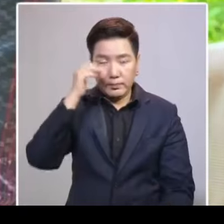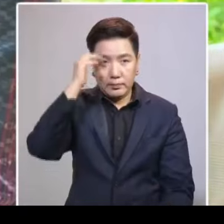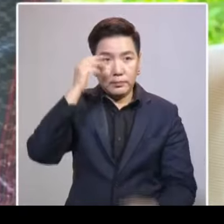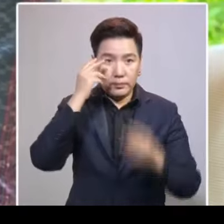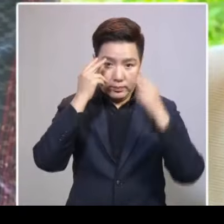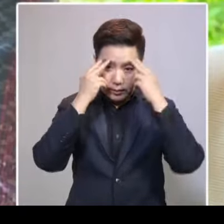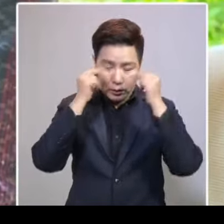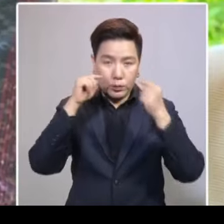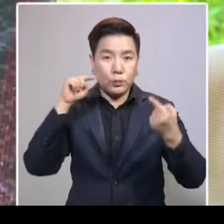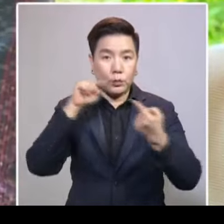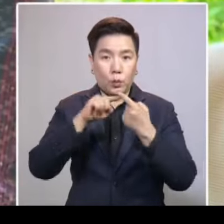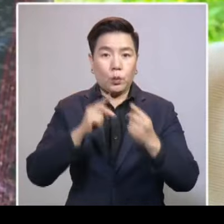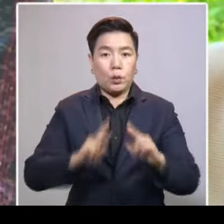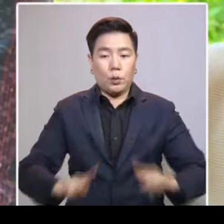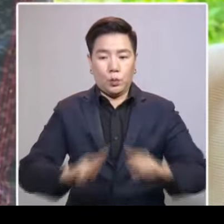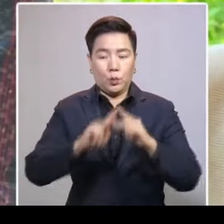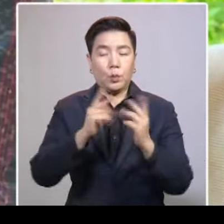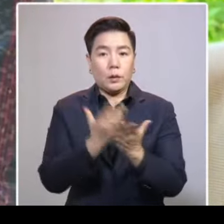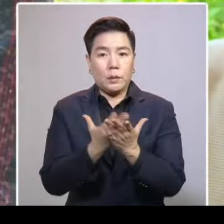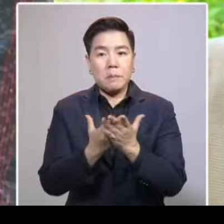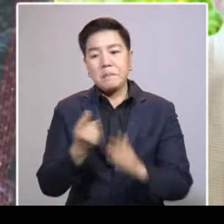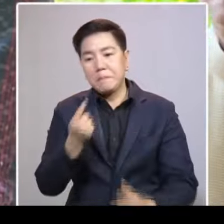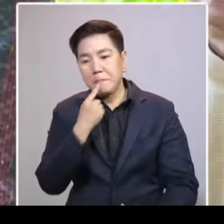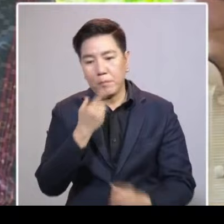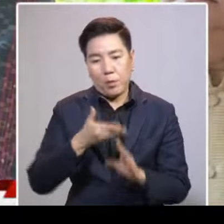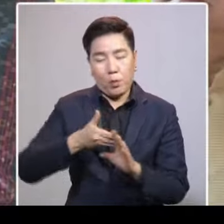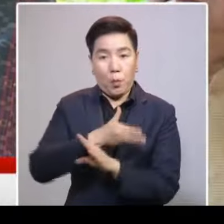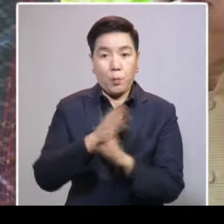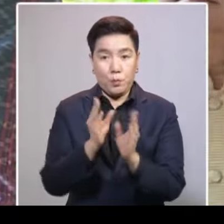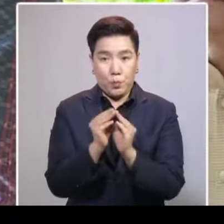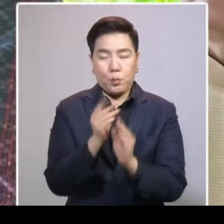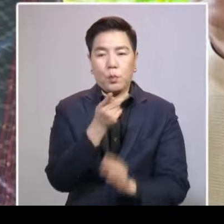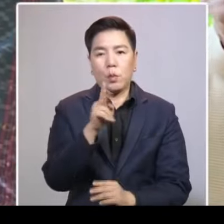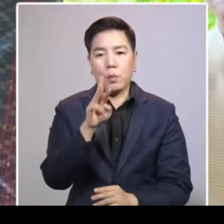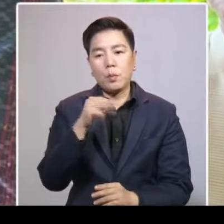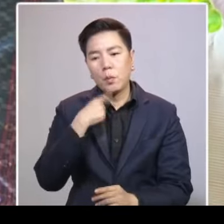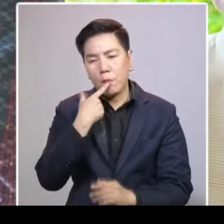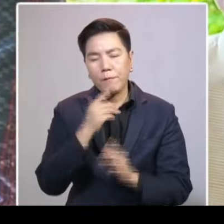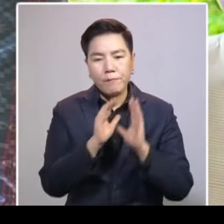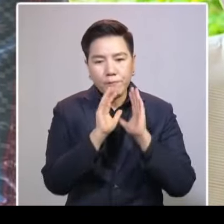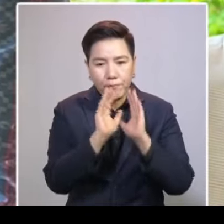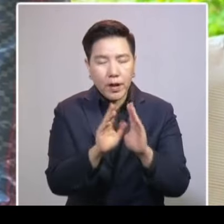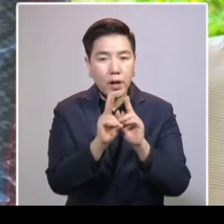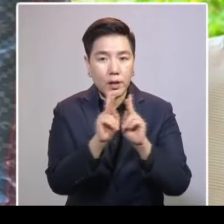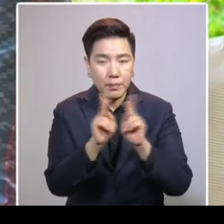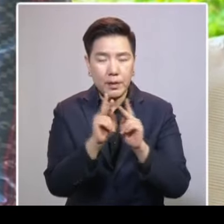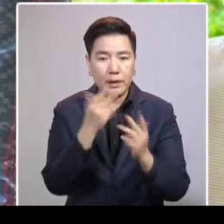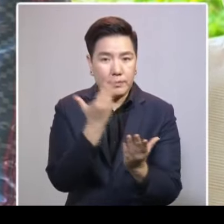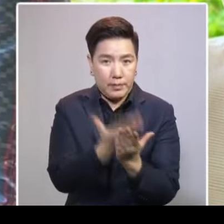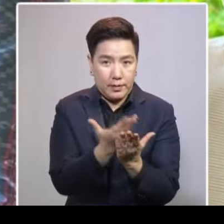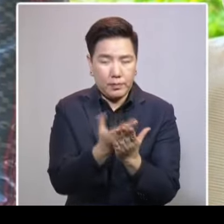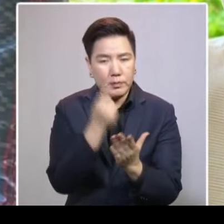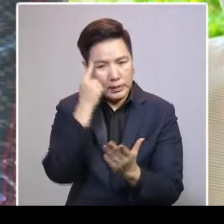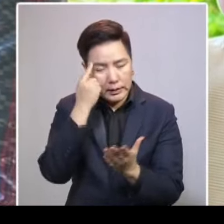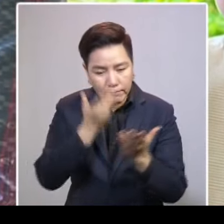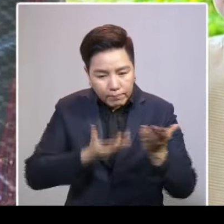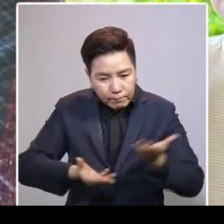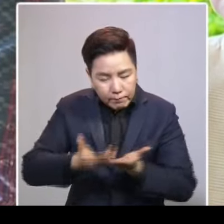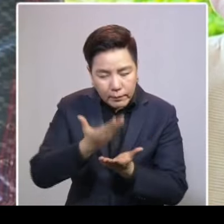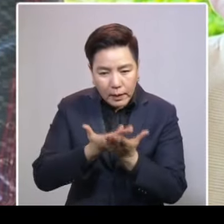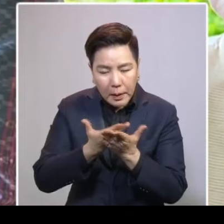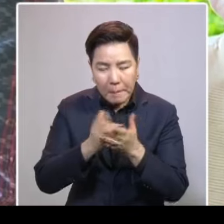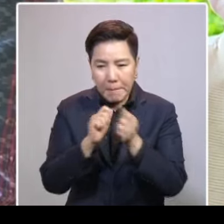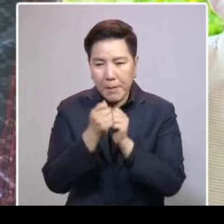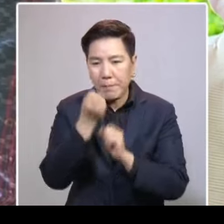ายกรัฐมนตรีและรัฐมนตรีว่าการกระทรวงการคลังได้กล่าวก่อนการประชุมคณะรัฐมนตรีว่าฝากให้คณะกรรมการนโยบายการเงินไปพิจารณาเรื่องการ